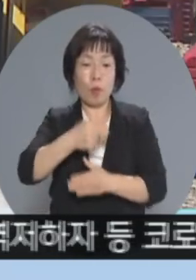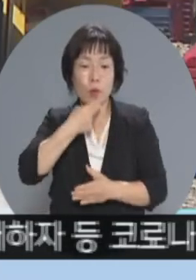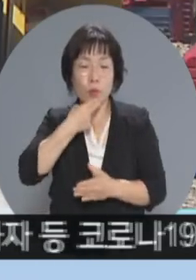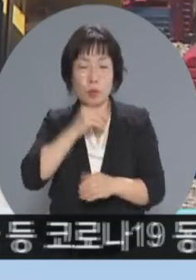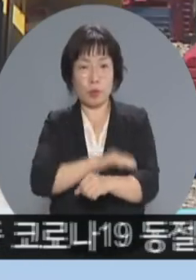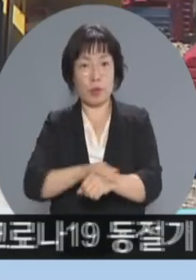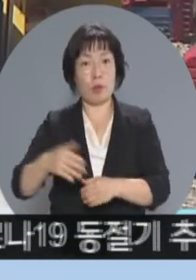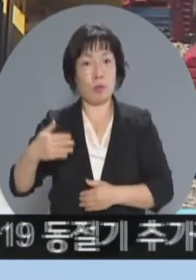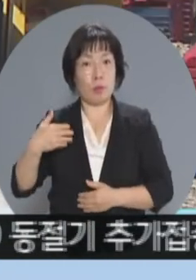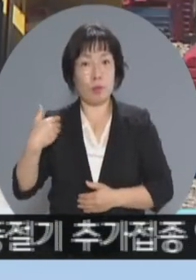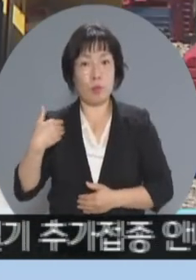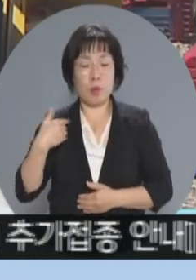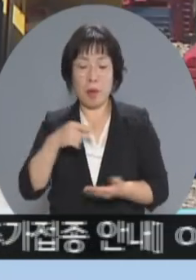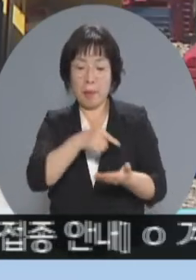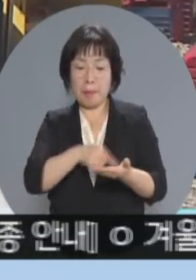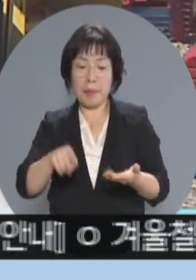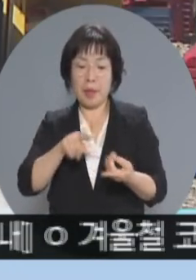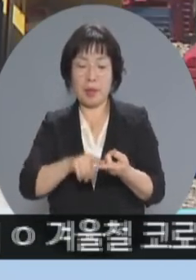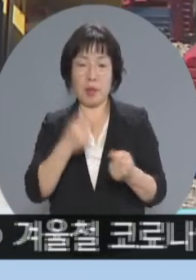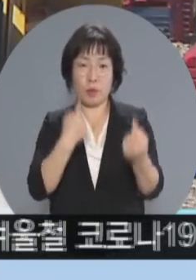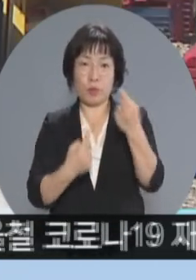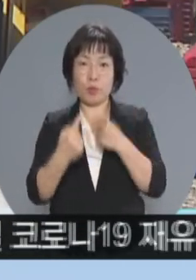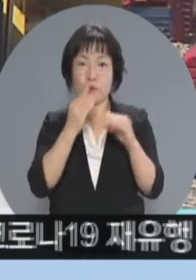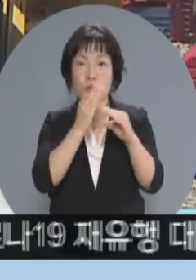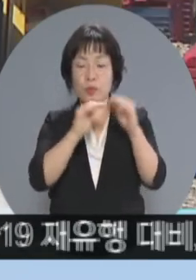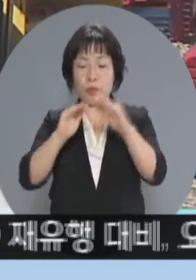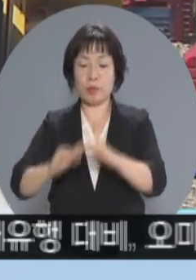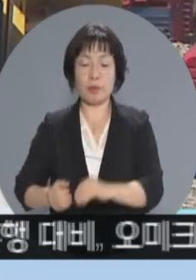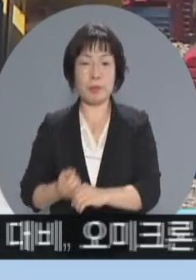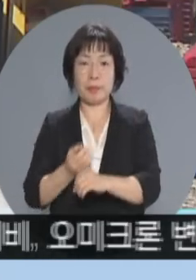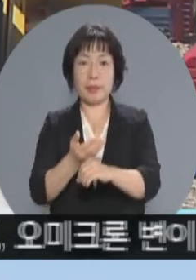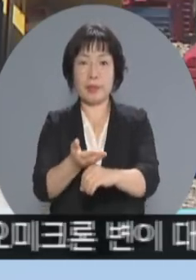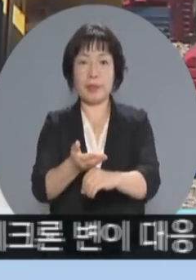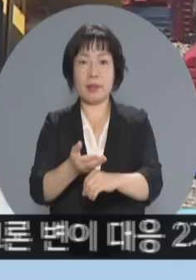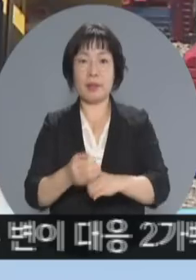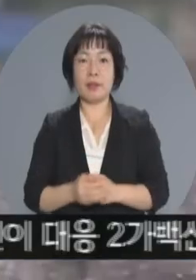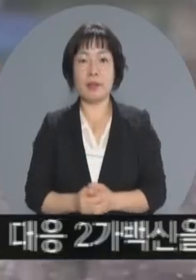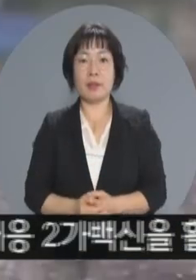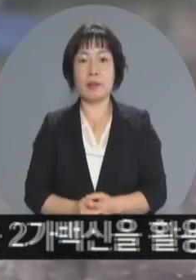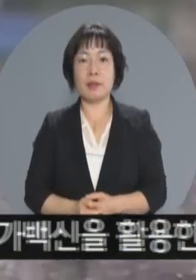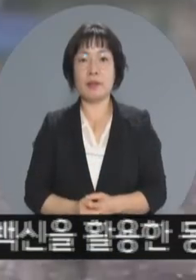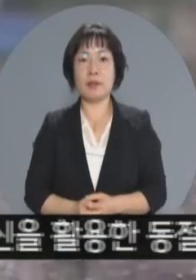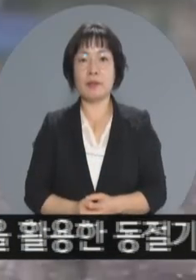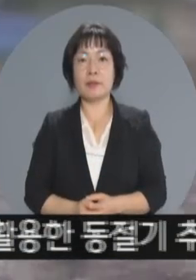축제인 걸 몰랐다며 피해를 호소하고 있습니다 김단비 기자입니다